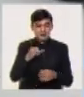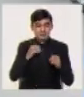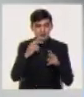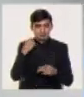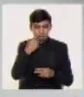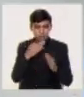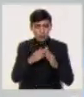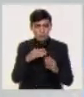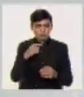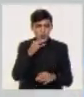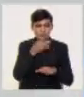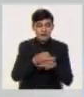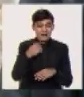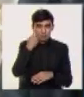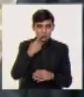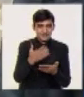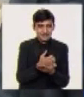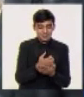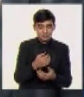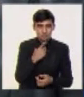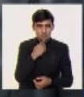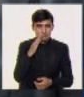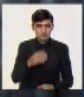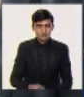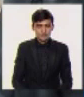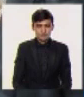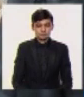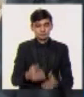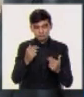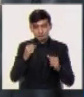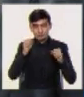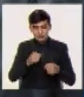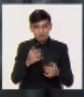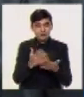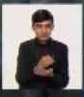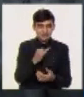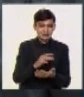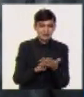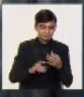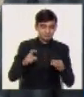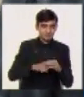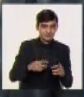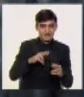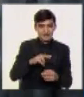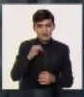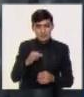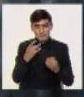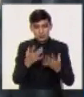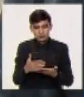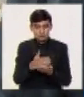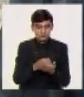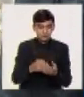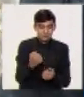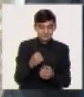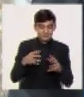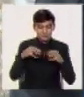каждый дом ответственное лицо сложно. В принципе, да, сегодня можно найти там пути зарегистрировать, там не зарегистрировать, а собрать простое